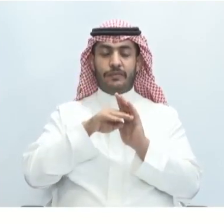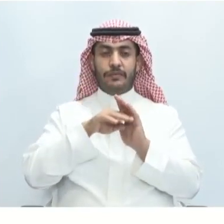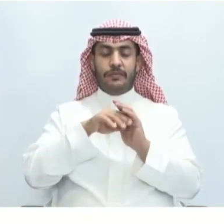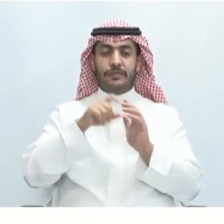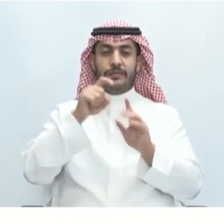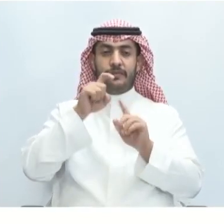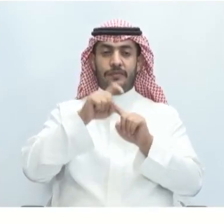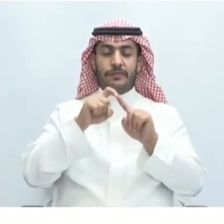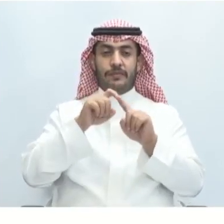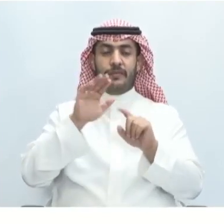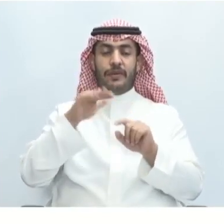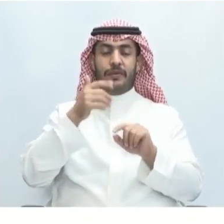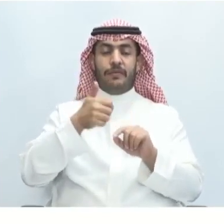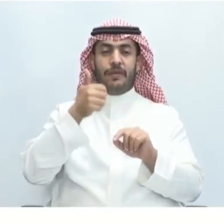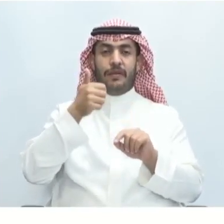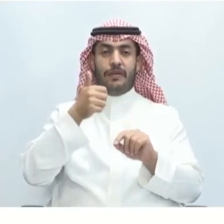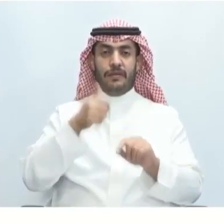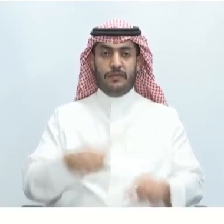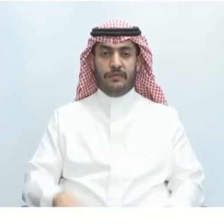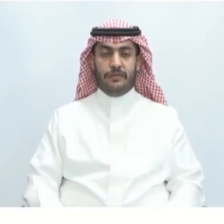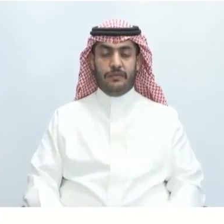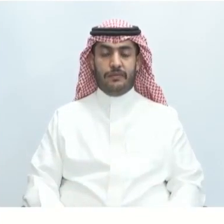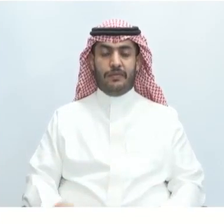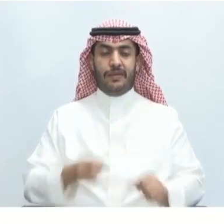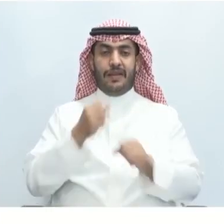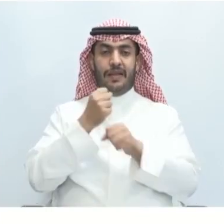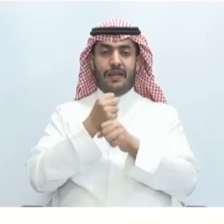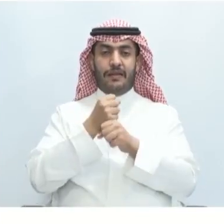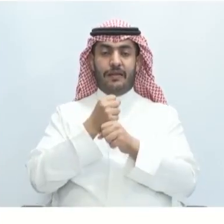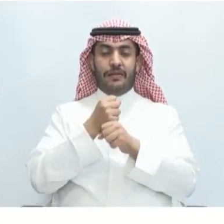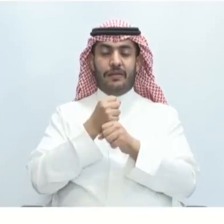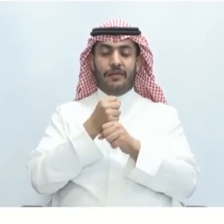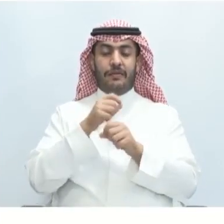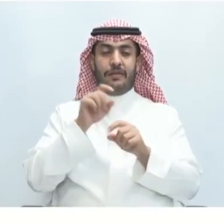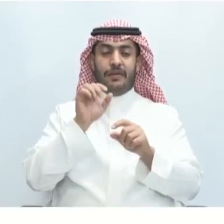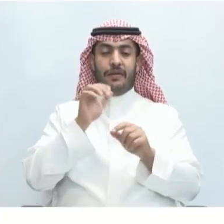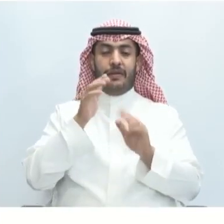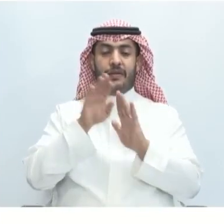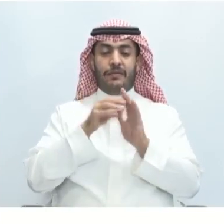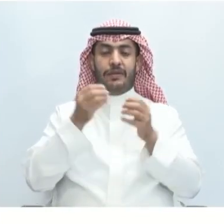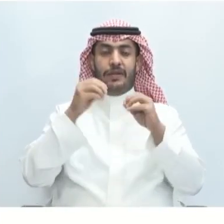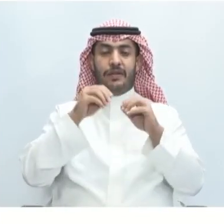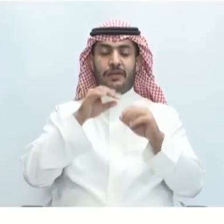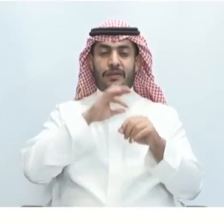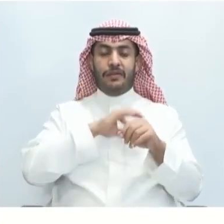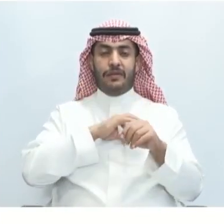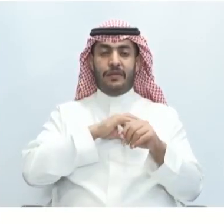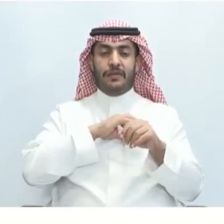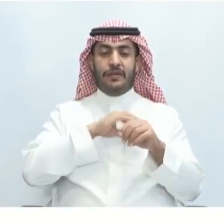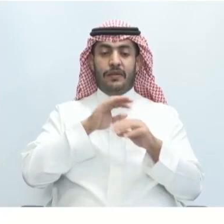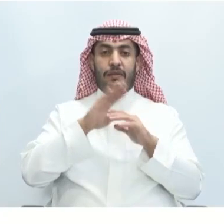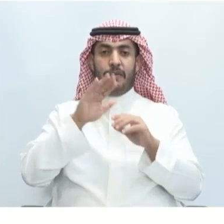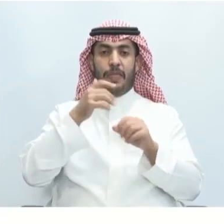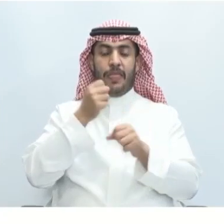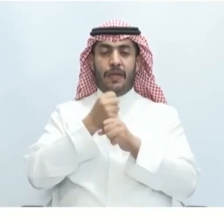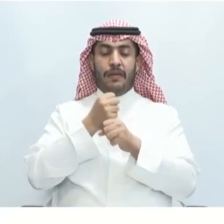تشاهد النتائج وبالتاكيد بعد ذلك ستعمل على النقطه الاخرى وهي زياده الايرادات ومن